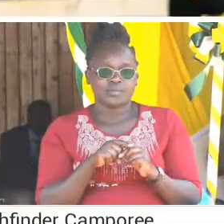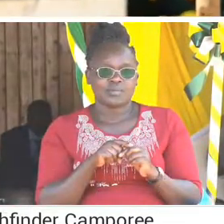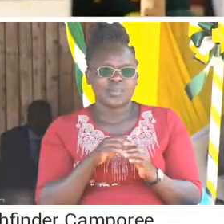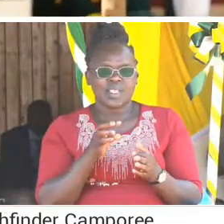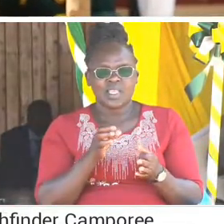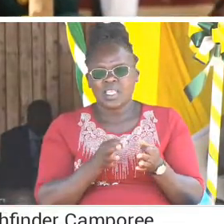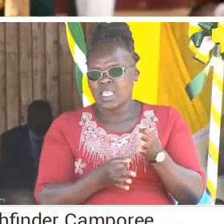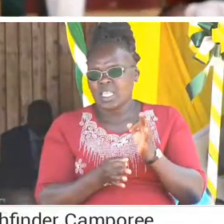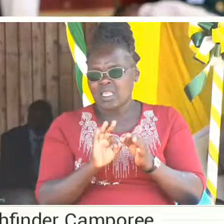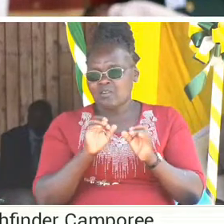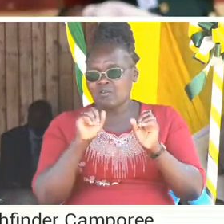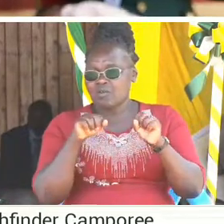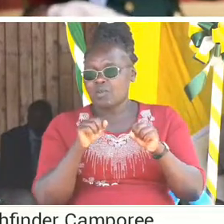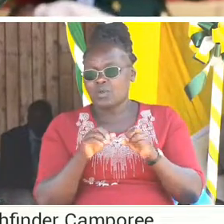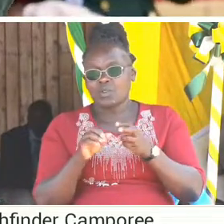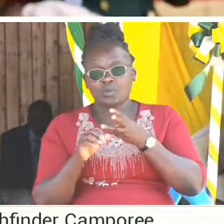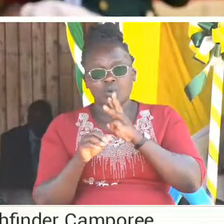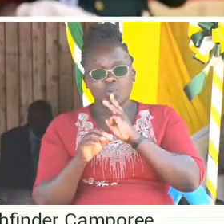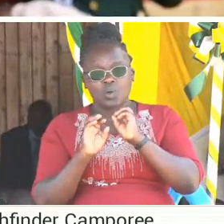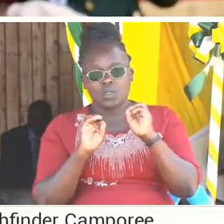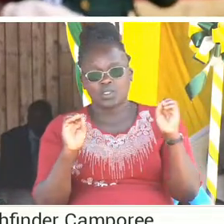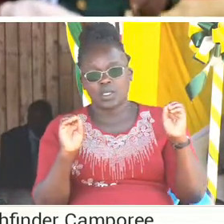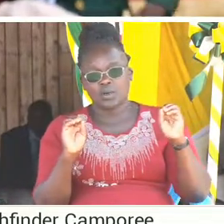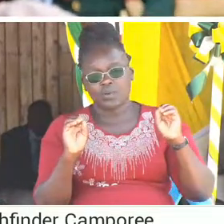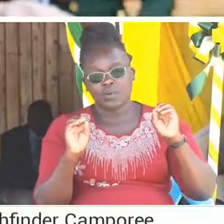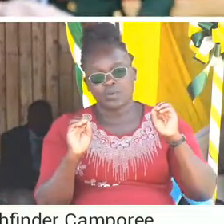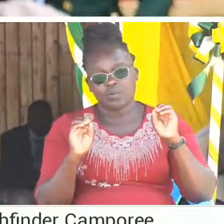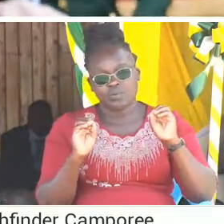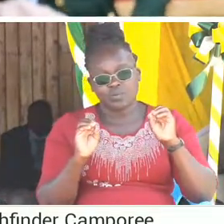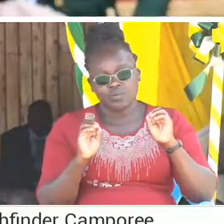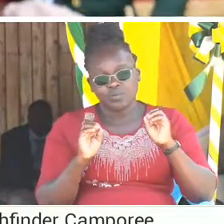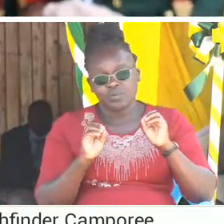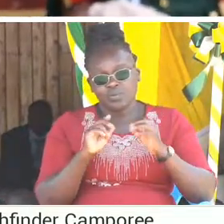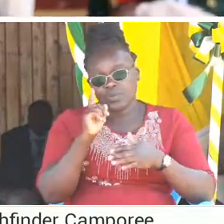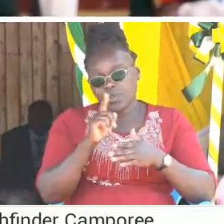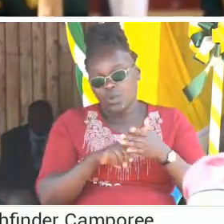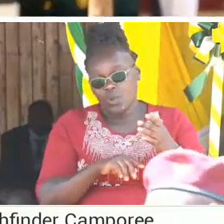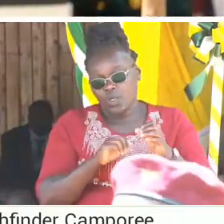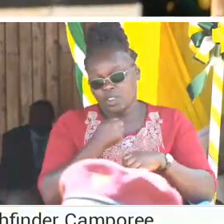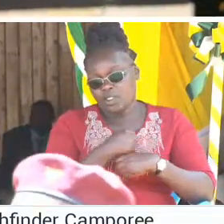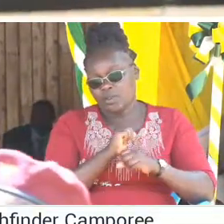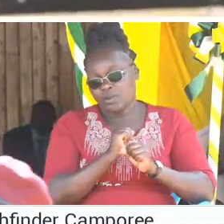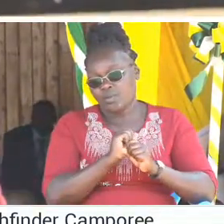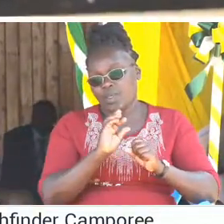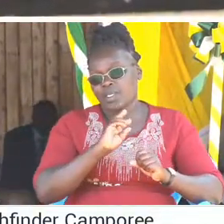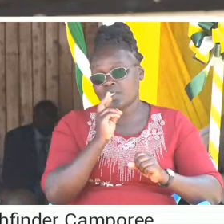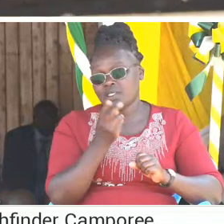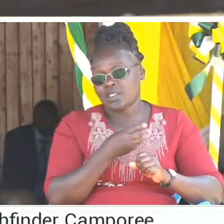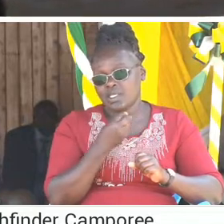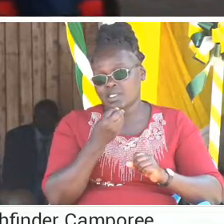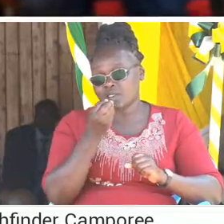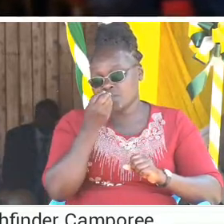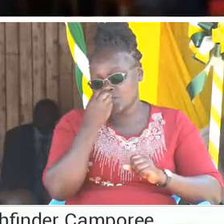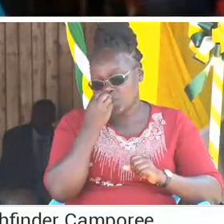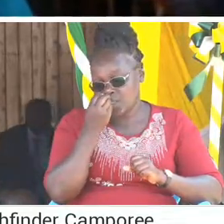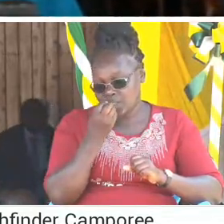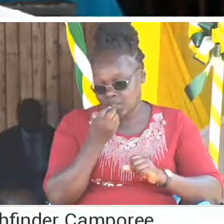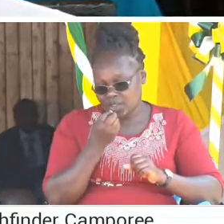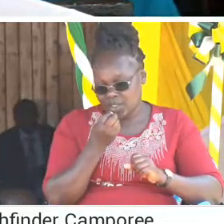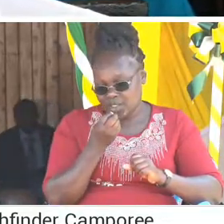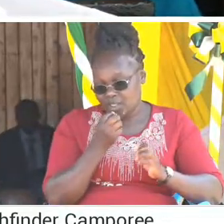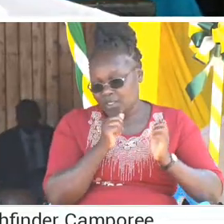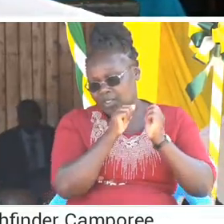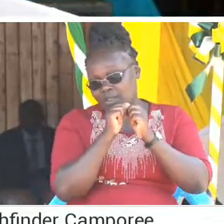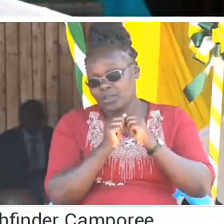yakipungua tusigombane tutulie mpaka yanakuja, kinachotufanya tule vyakula vyetu kwa pamoja,